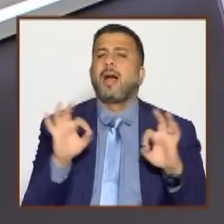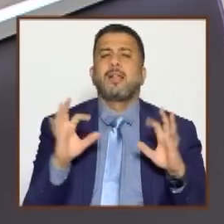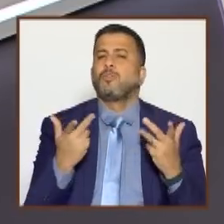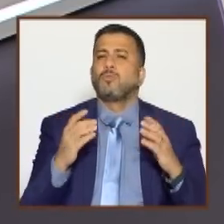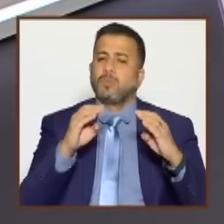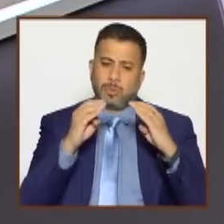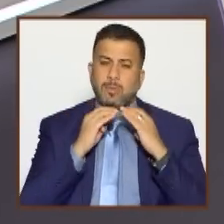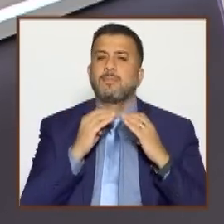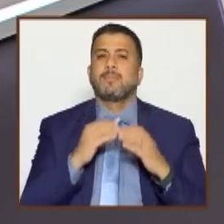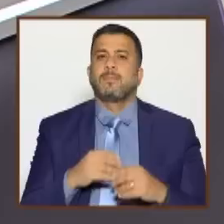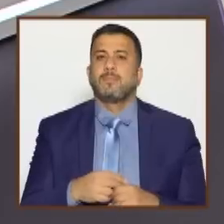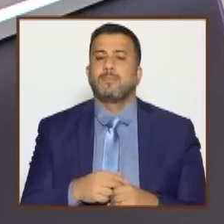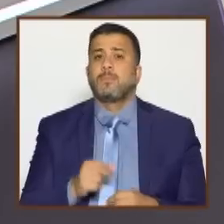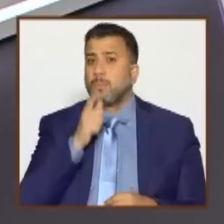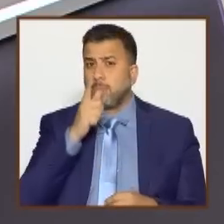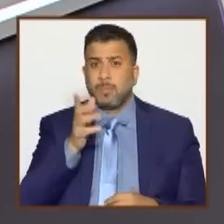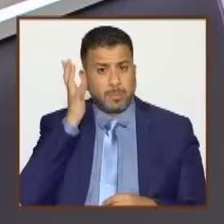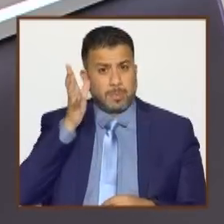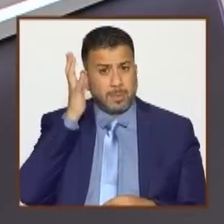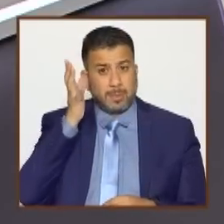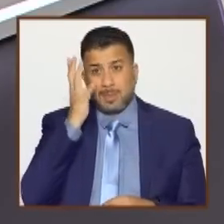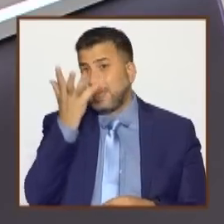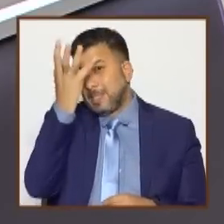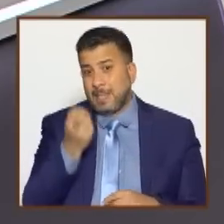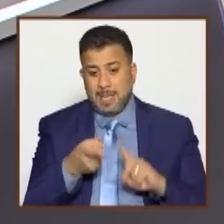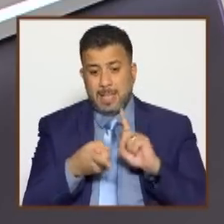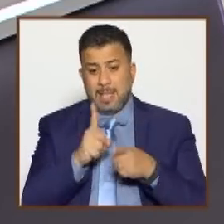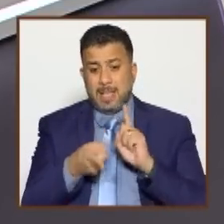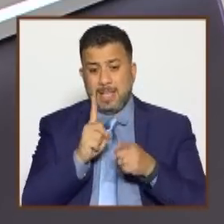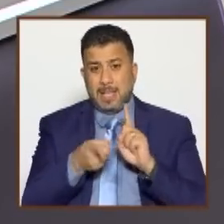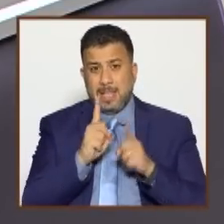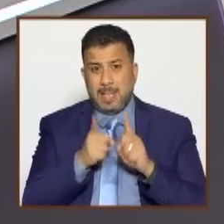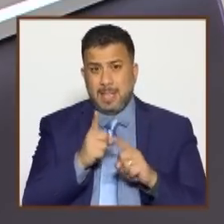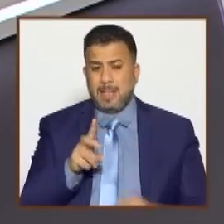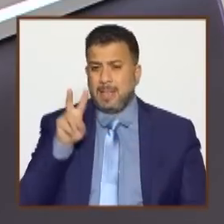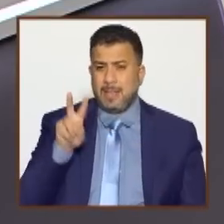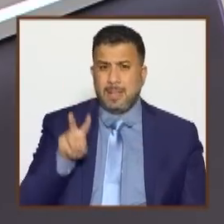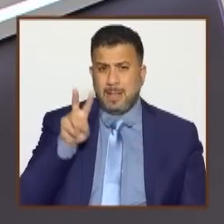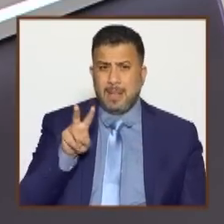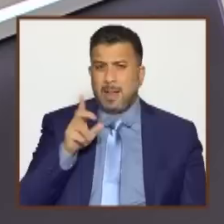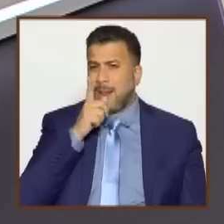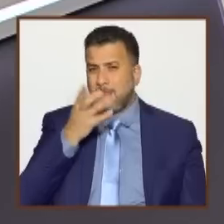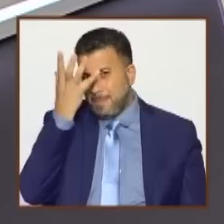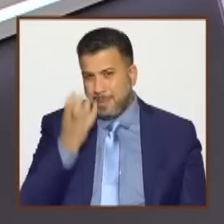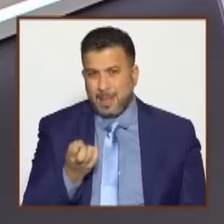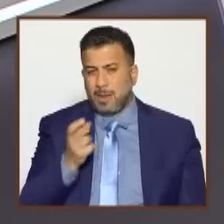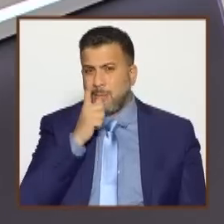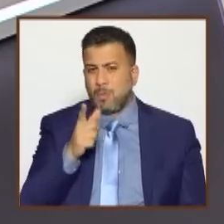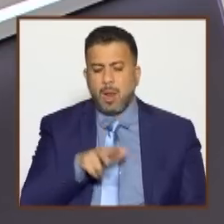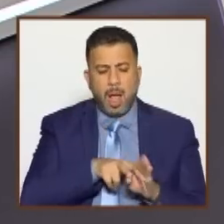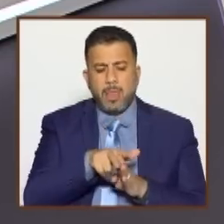شيخ، هل يجوز في صلاة التراويح أو التهجد إذا مر الإمام بآية خلف أن نسأل الله، أو إذا مر بآية عذاب